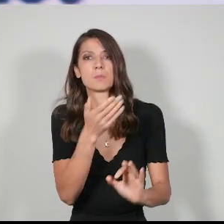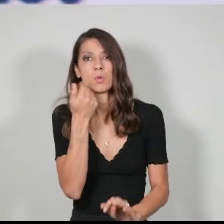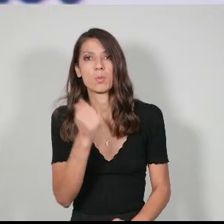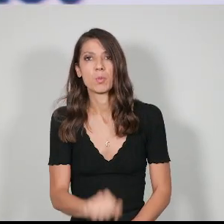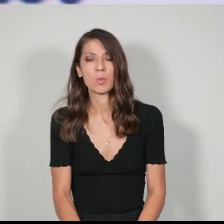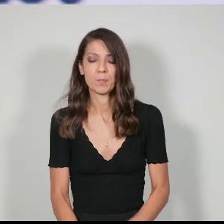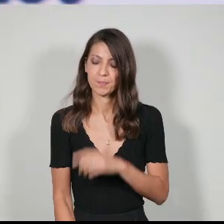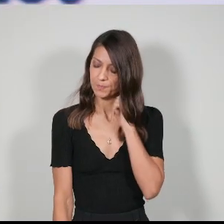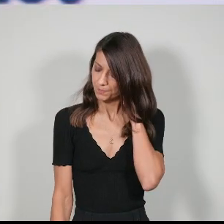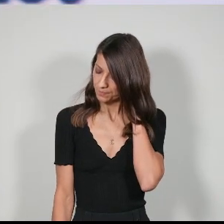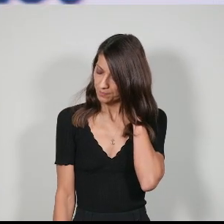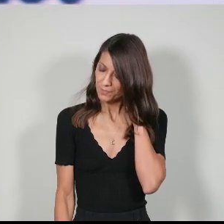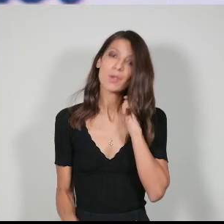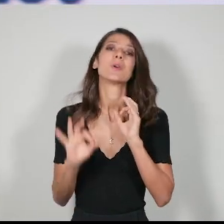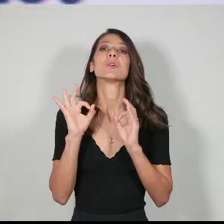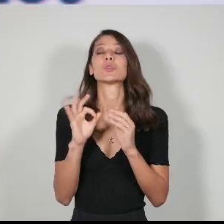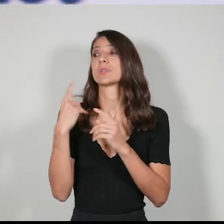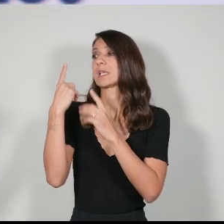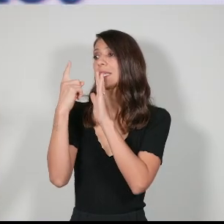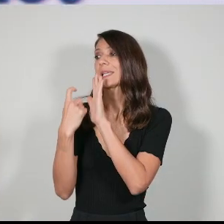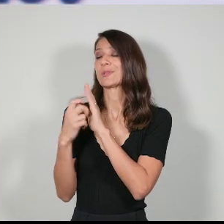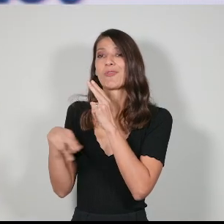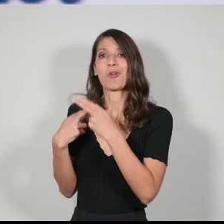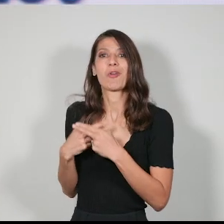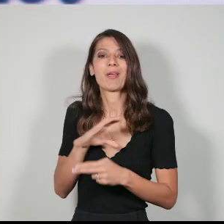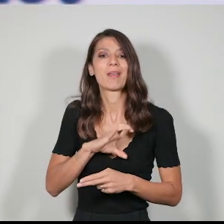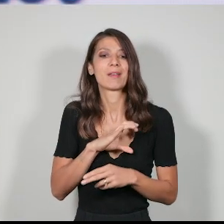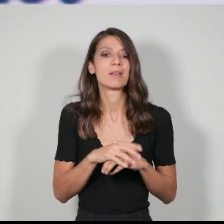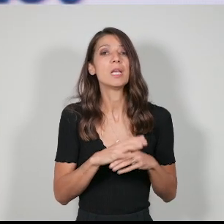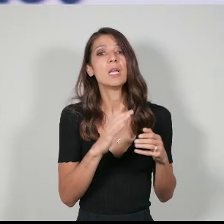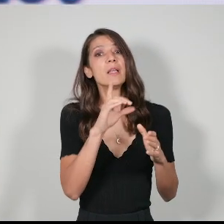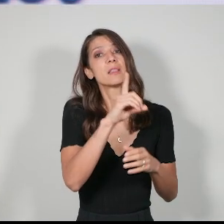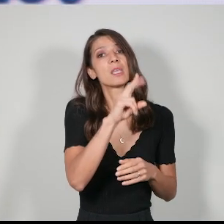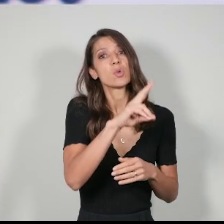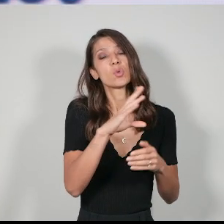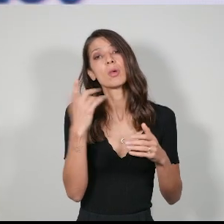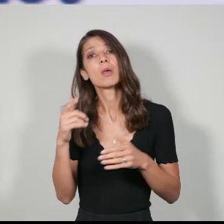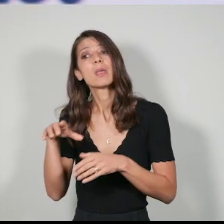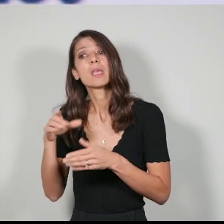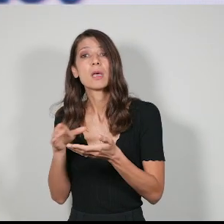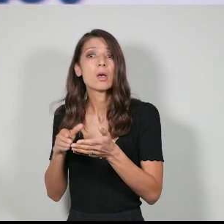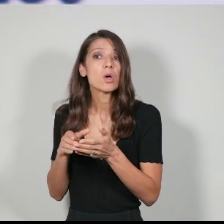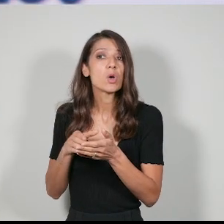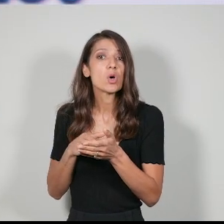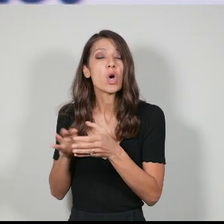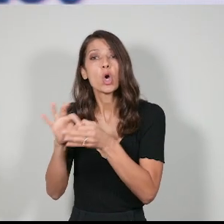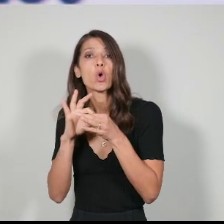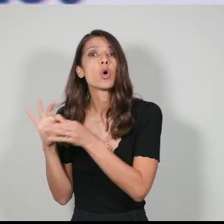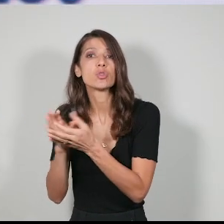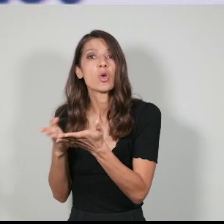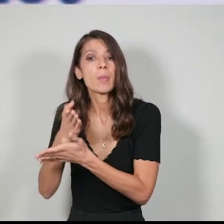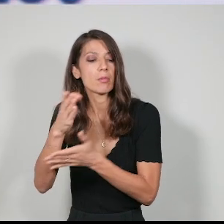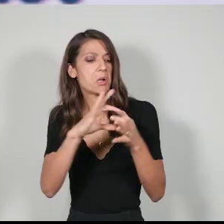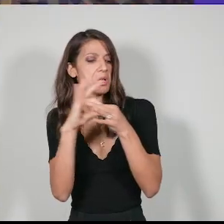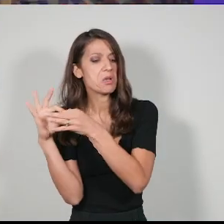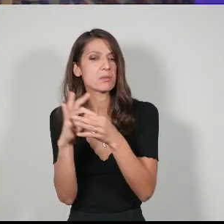quelques questions, donc avec des réponses rapides, s'il vous plaît. Lien entre ce DU et le travail que font les coordonnateurs de parcours dans les équipes relais handicap